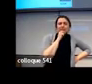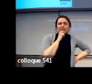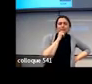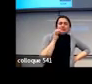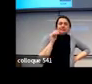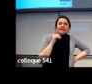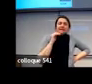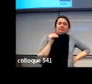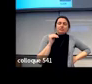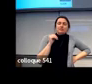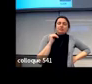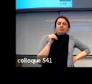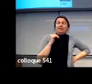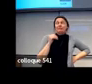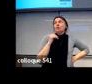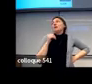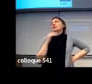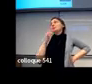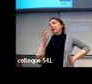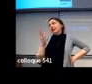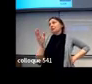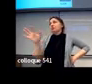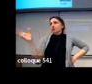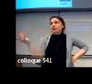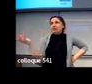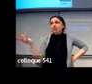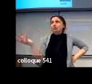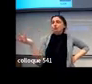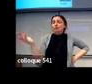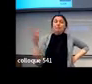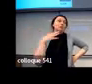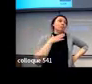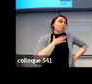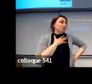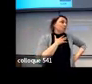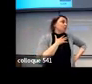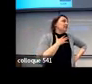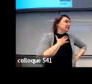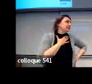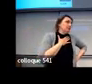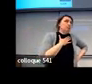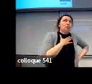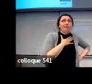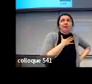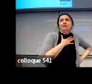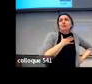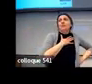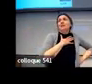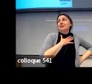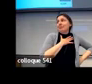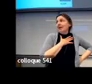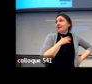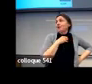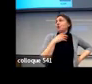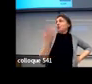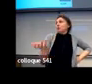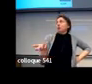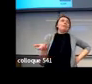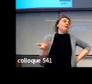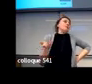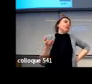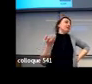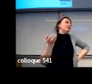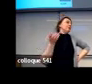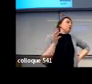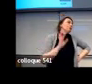Et c'était prévu qu'il y ait une révision par les pairs. Donc, la question a été soulevée parce que moi, je me suis posé la question, pourquoi faire une révision par les pairs